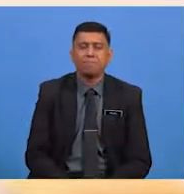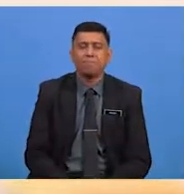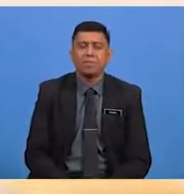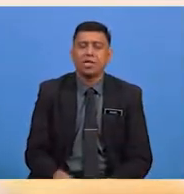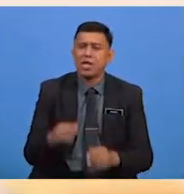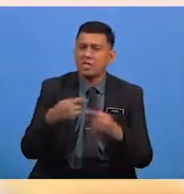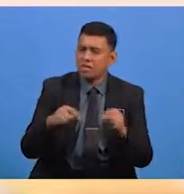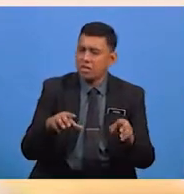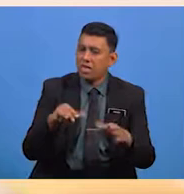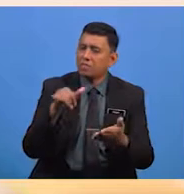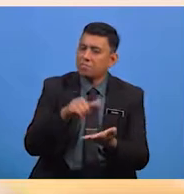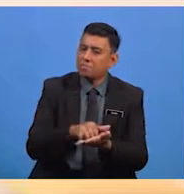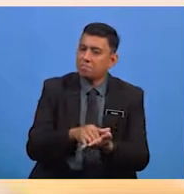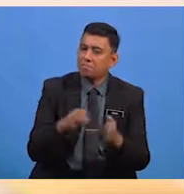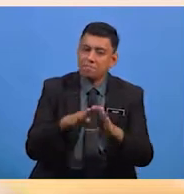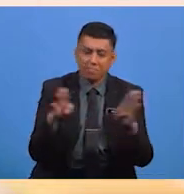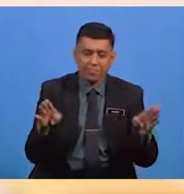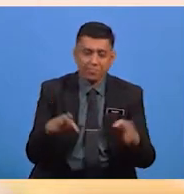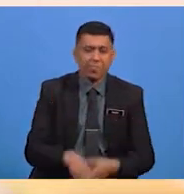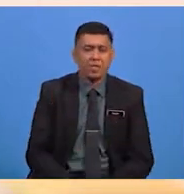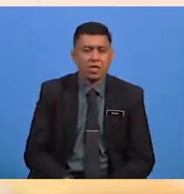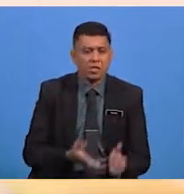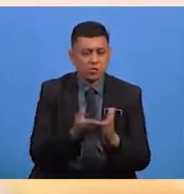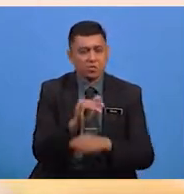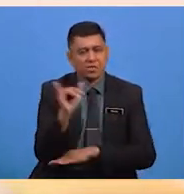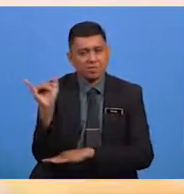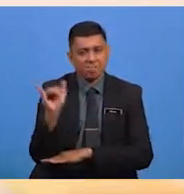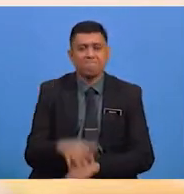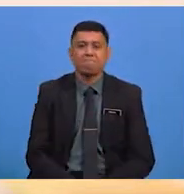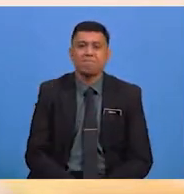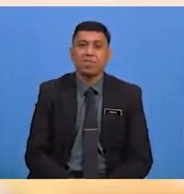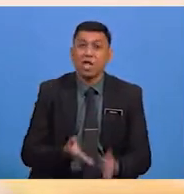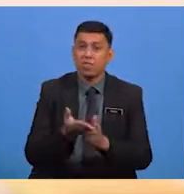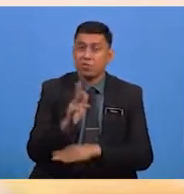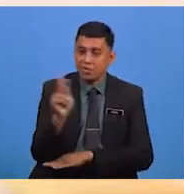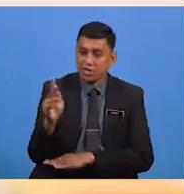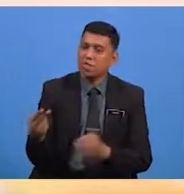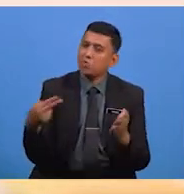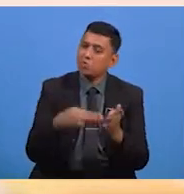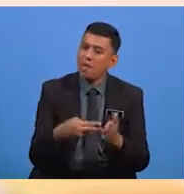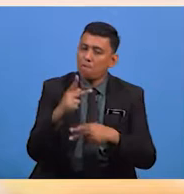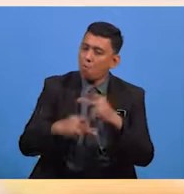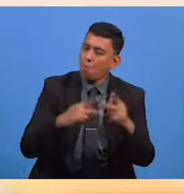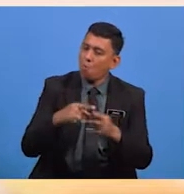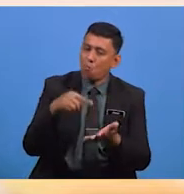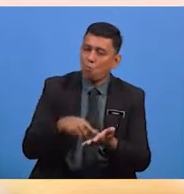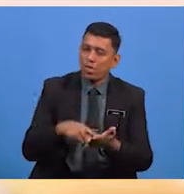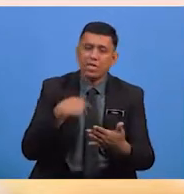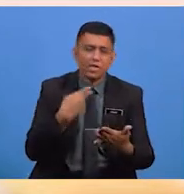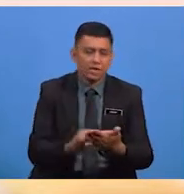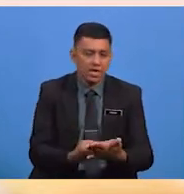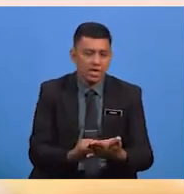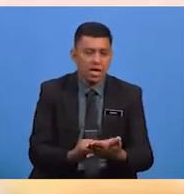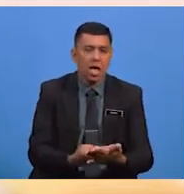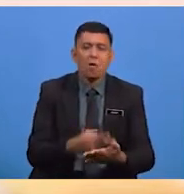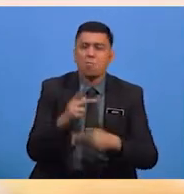Setelah itu, bandingkan pula dengan item seterusnya. Teruskan ulang proses ini hingga semua item